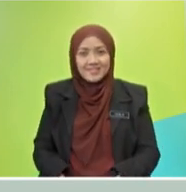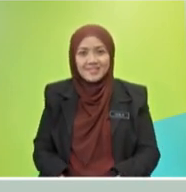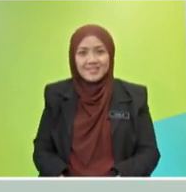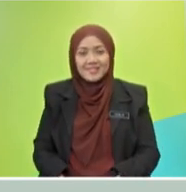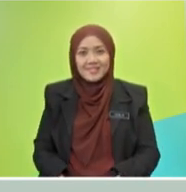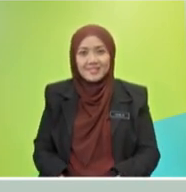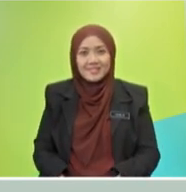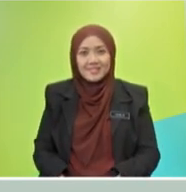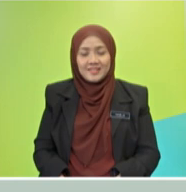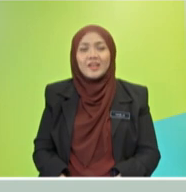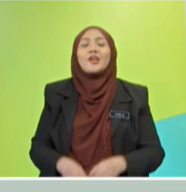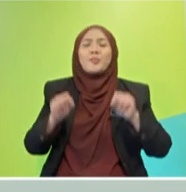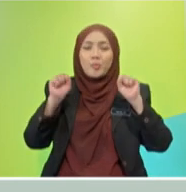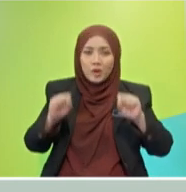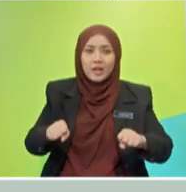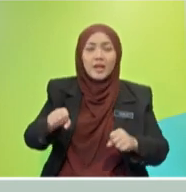tua